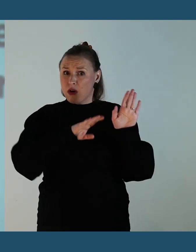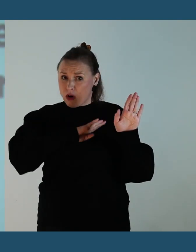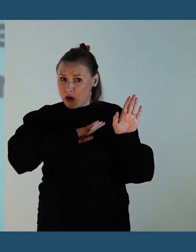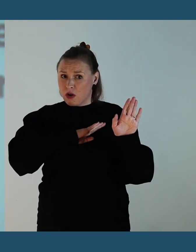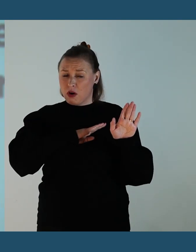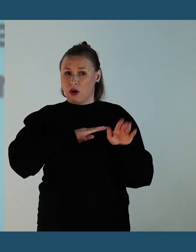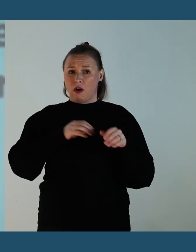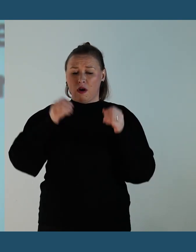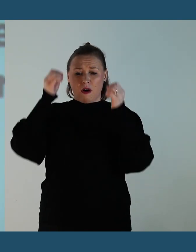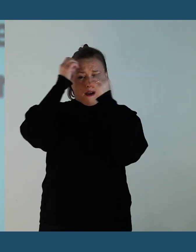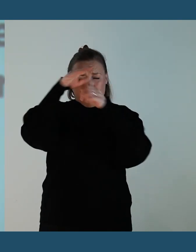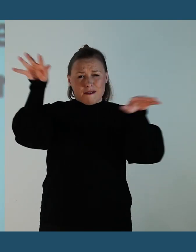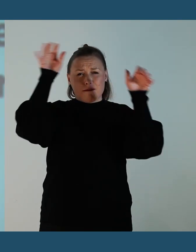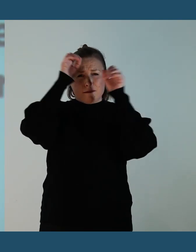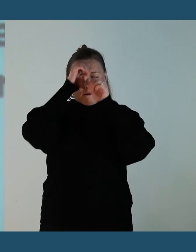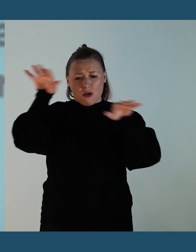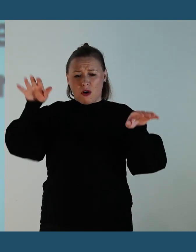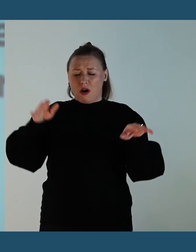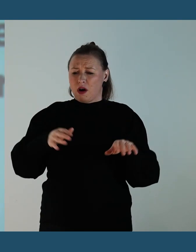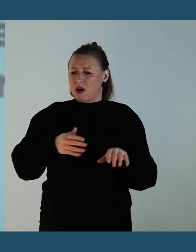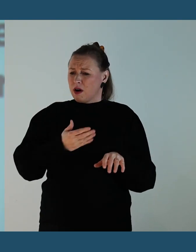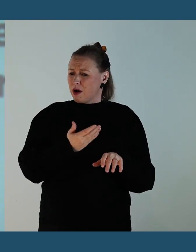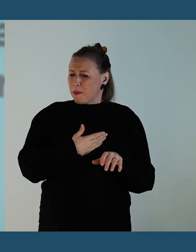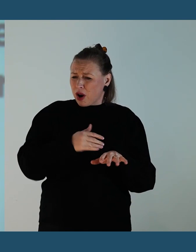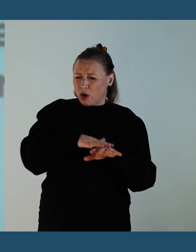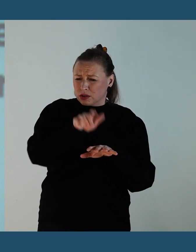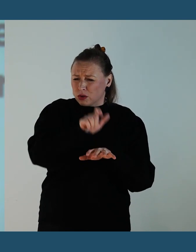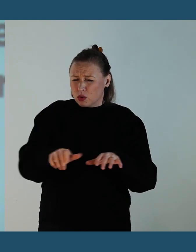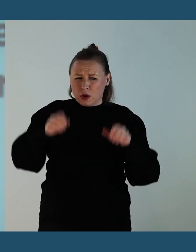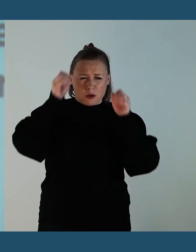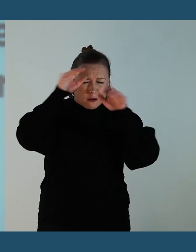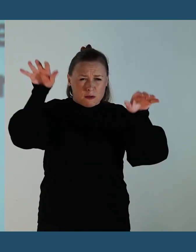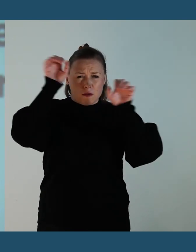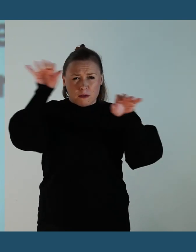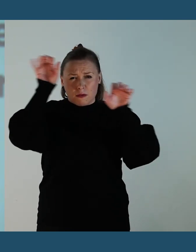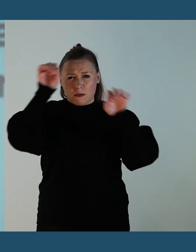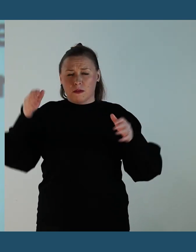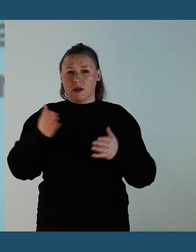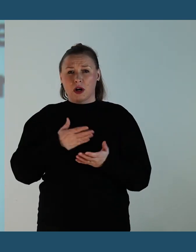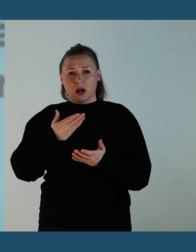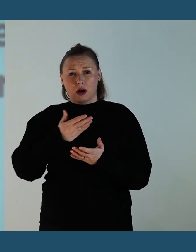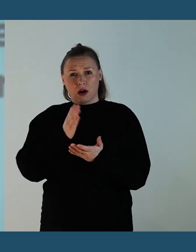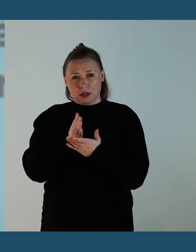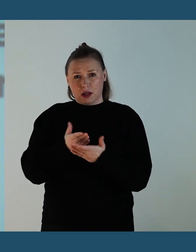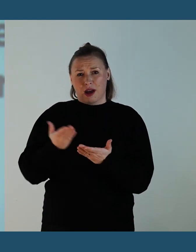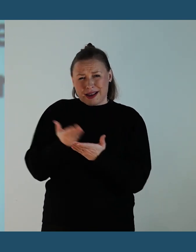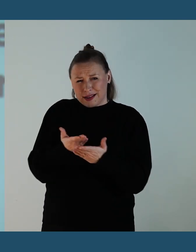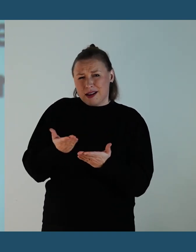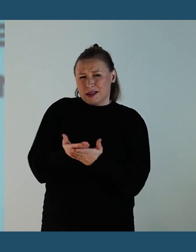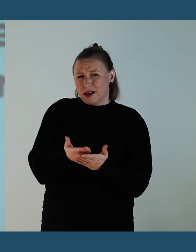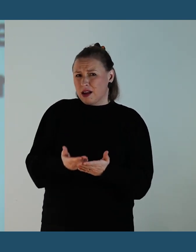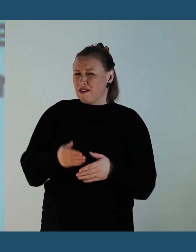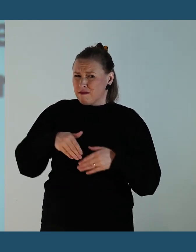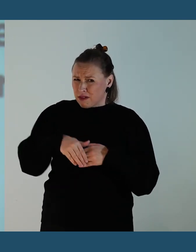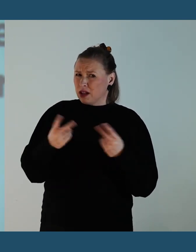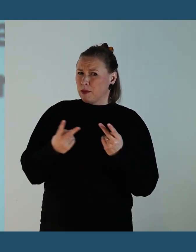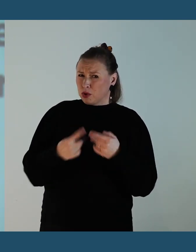paljon informaatiota, erilaisia ihmisiä tuomassa asioita esille, ja silti niin kuin meillä tapahtuu tällaista. Se on